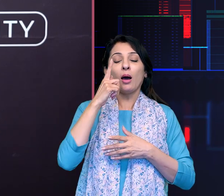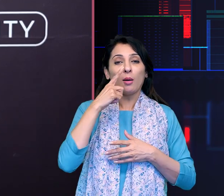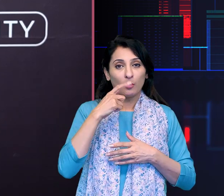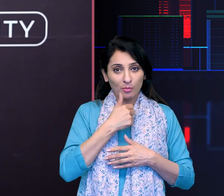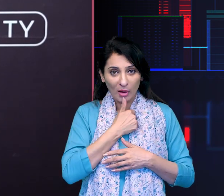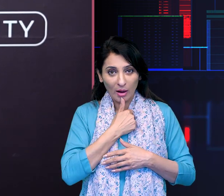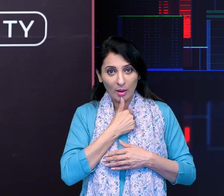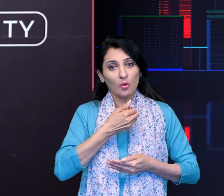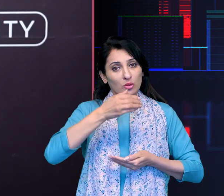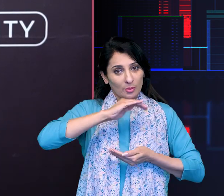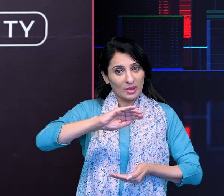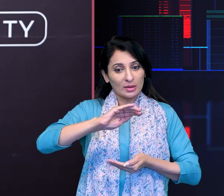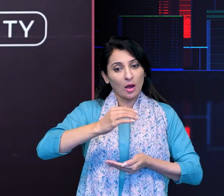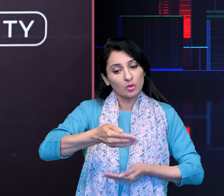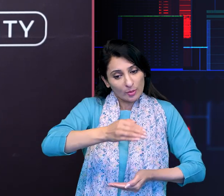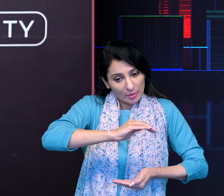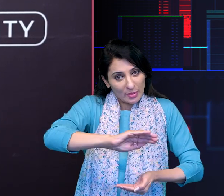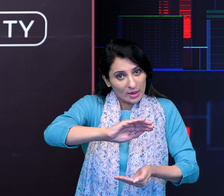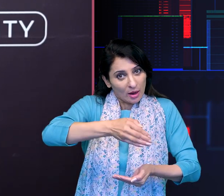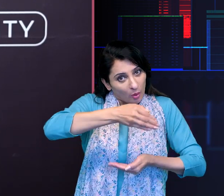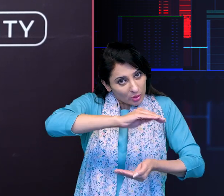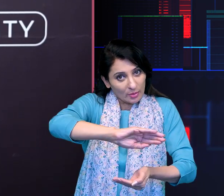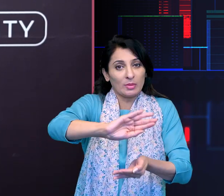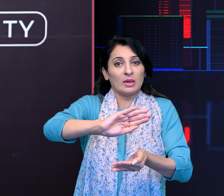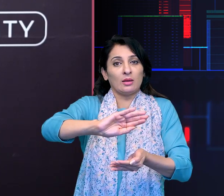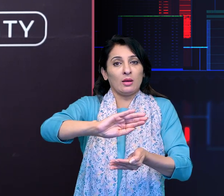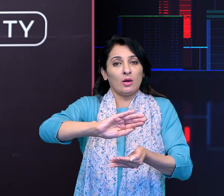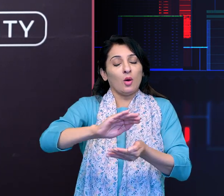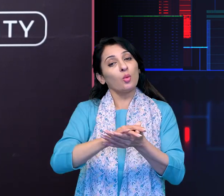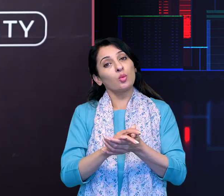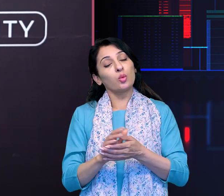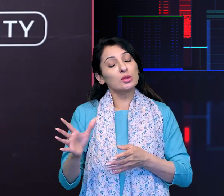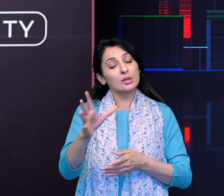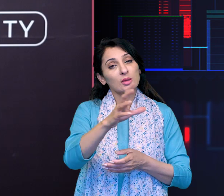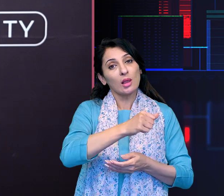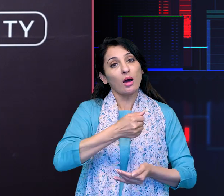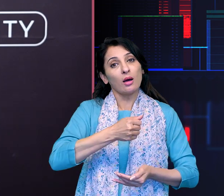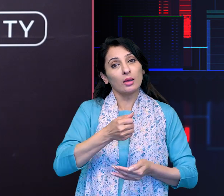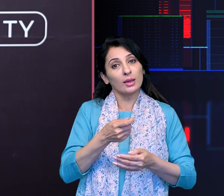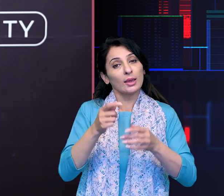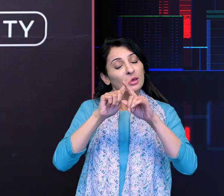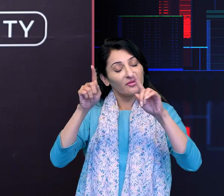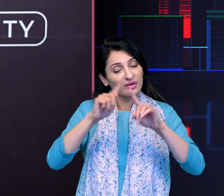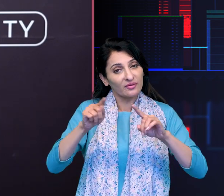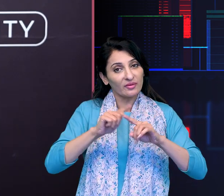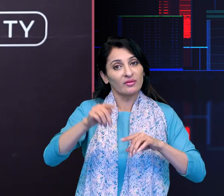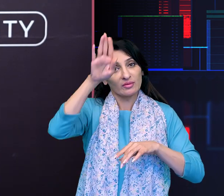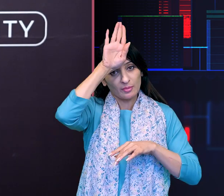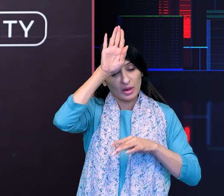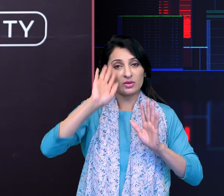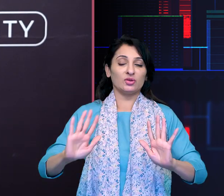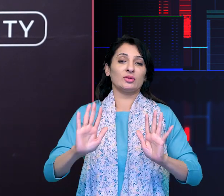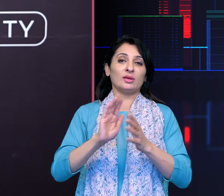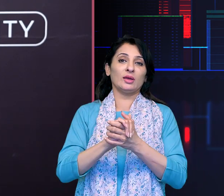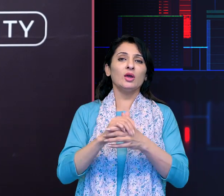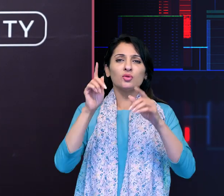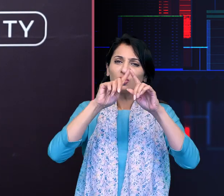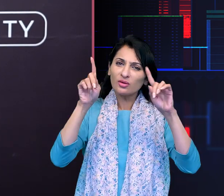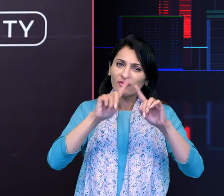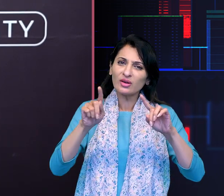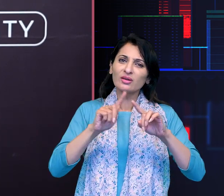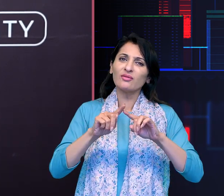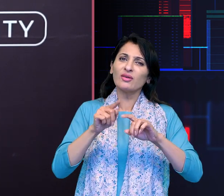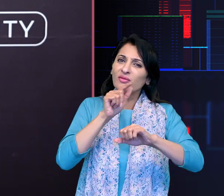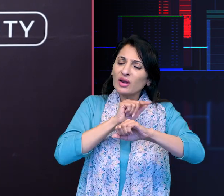पर पोता यानी जलालुद्दीन अकबर नूरुद्दीन जहांगीर शाहजहां और औरंगज़ेब आलमगीर तो डिफरेंट